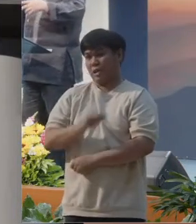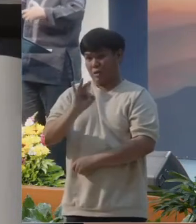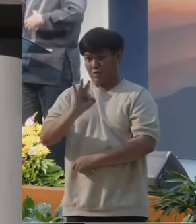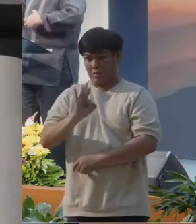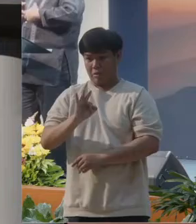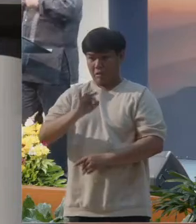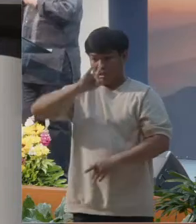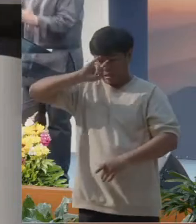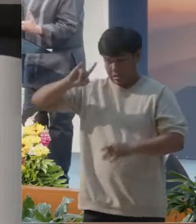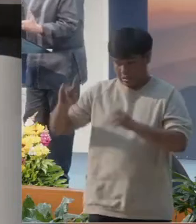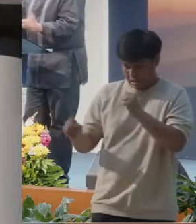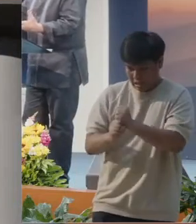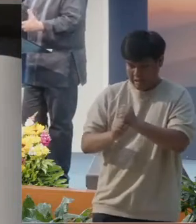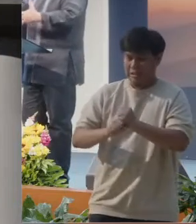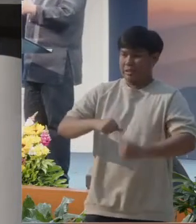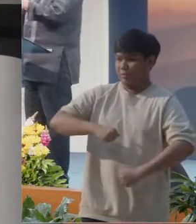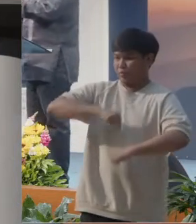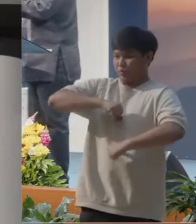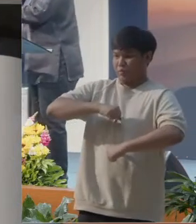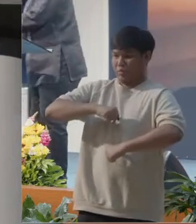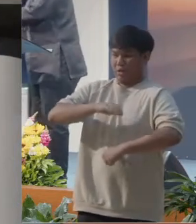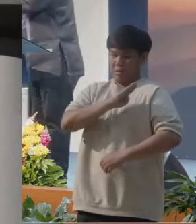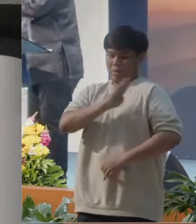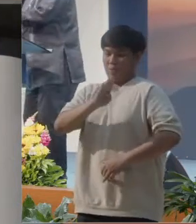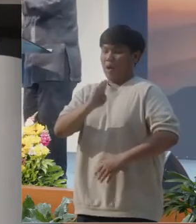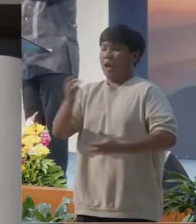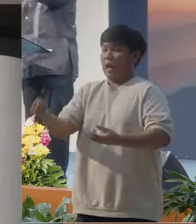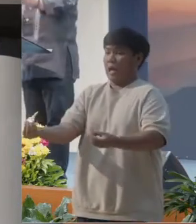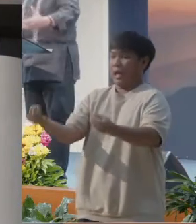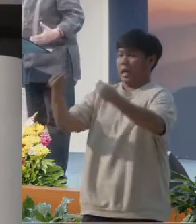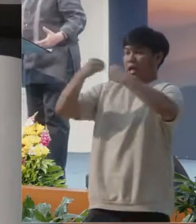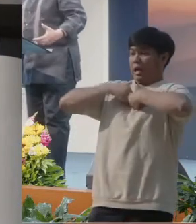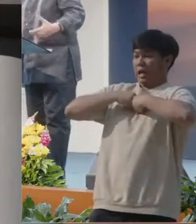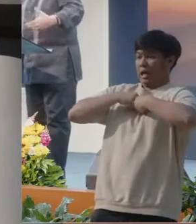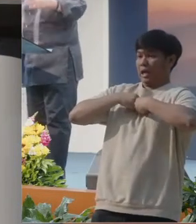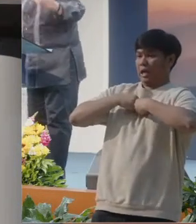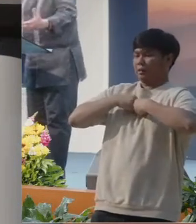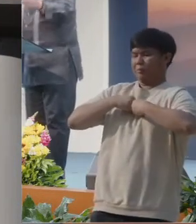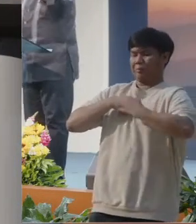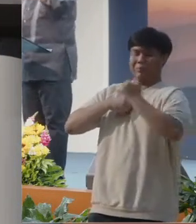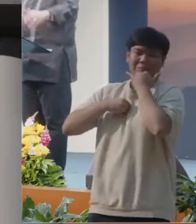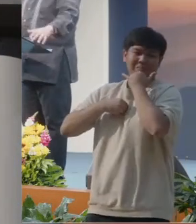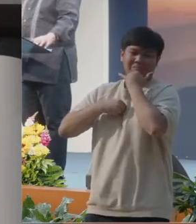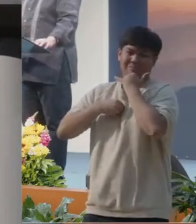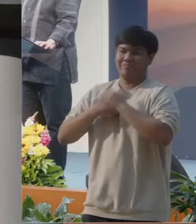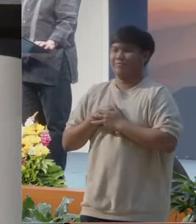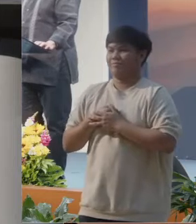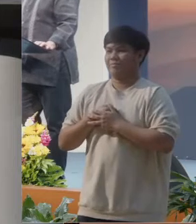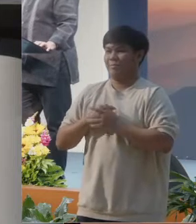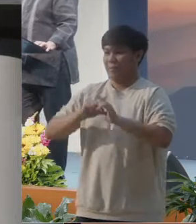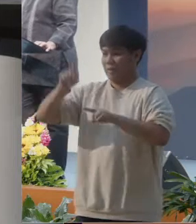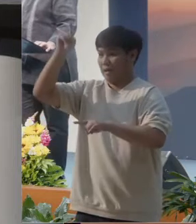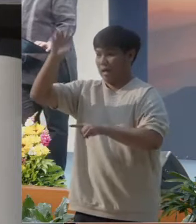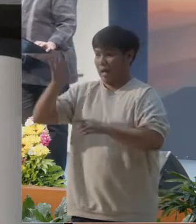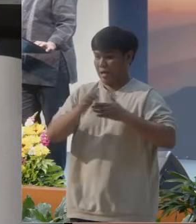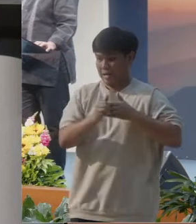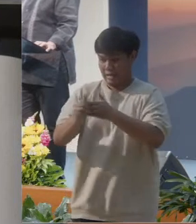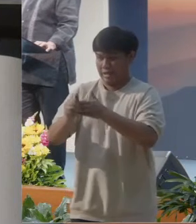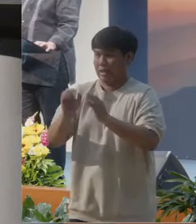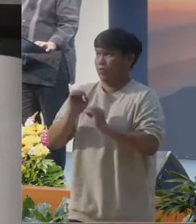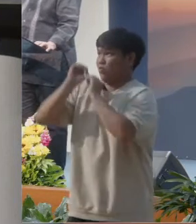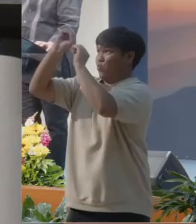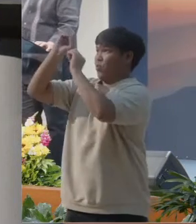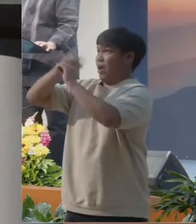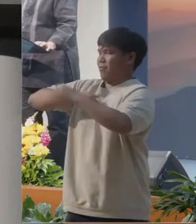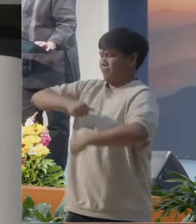ang ating pagmamalaking loob ay dahil ang Diyos ang siyang nangunguna sa atin, pwede po tayong magmalaking loob. Dahil